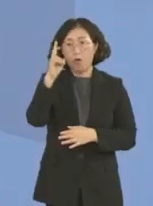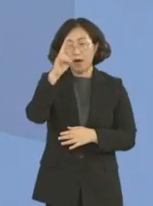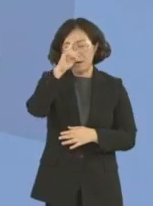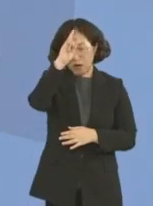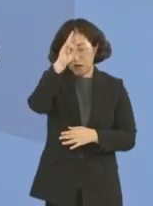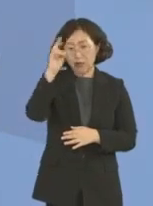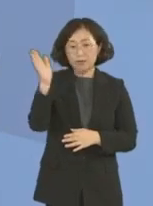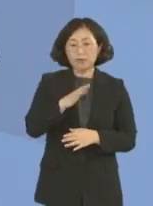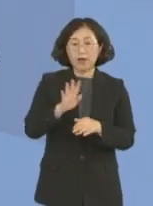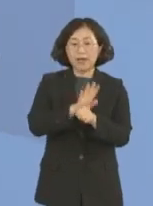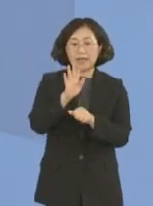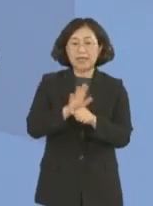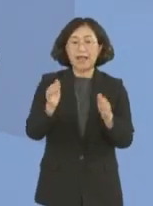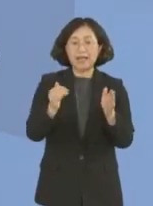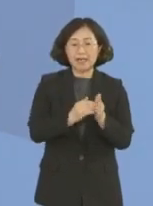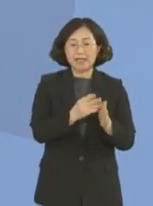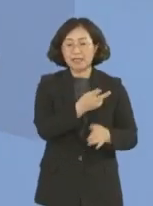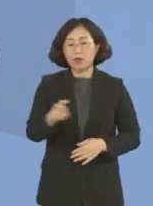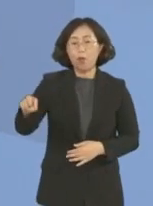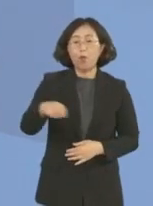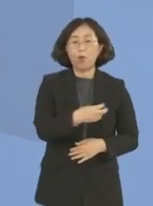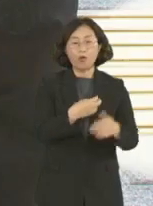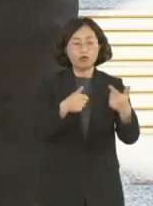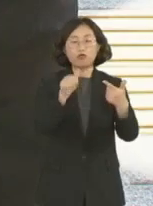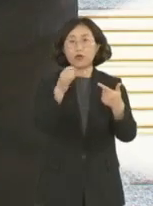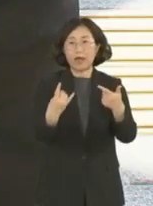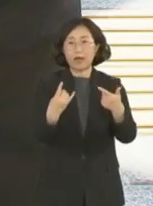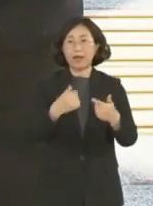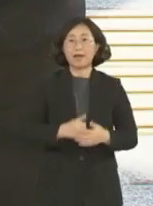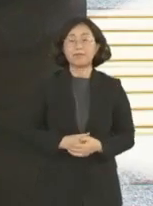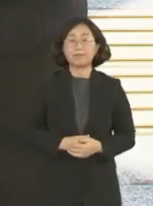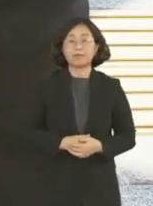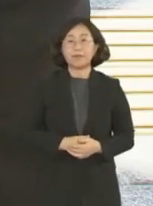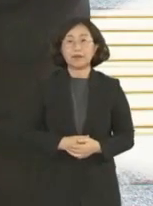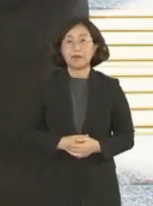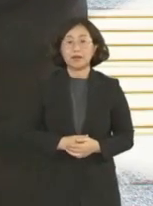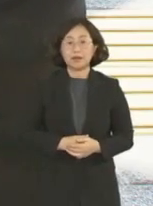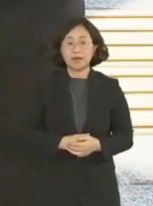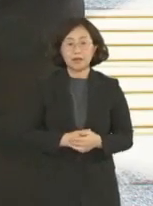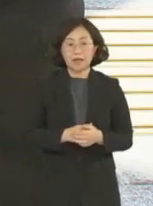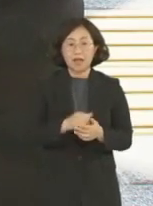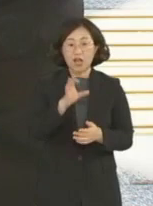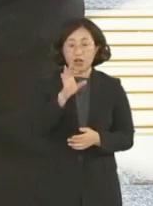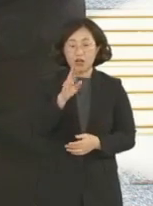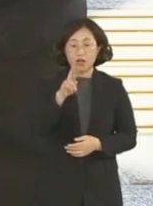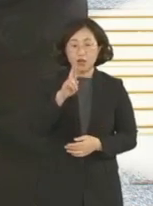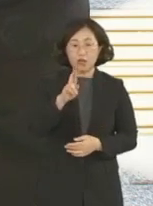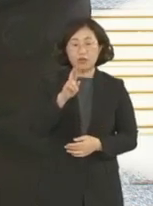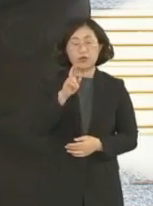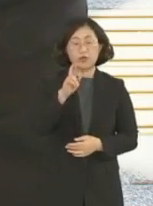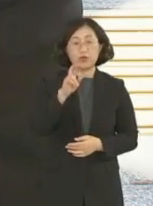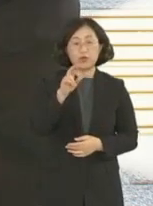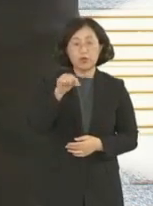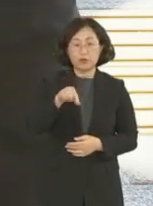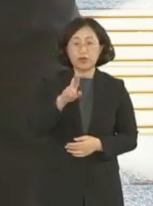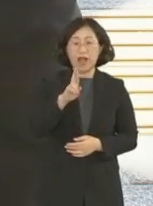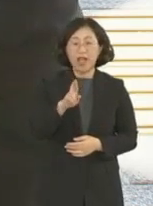6번씩 오송역과 세종터미널을 오갑니다. BRT 정류장마다 있는 QR코드를 찍어 신청서를